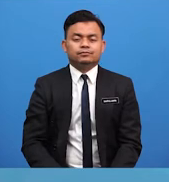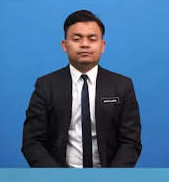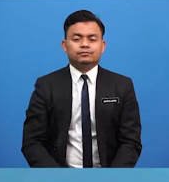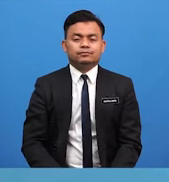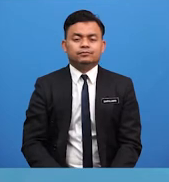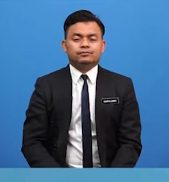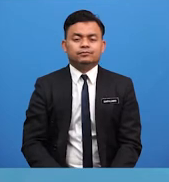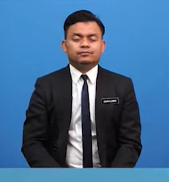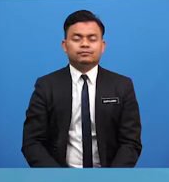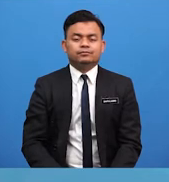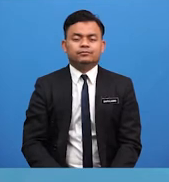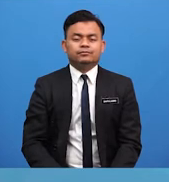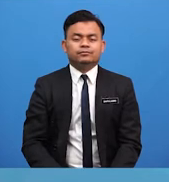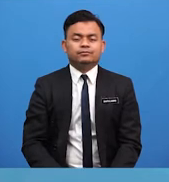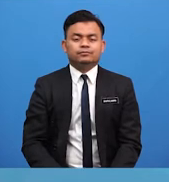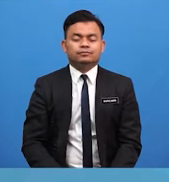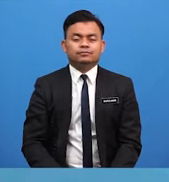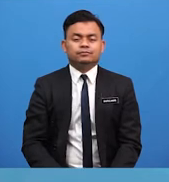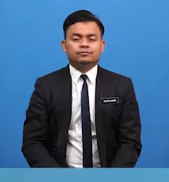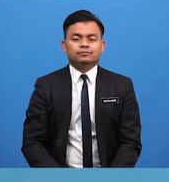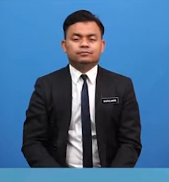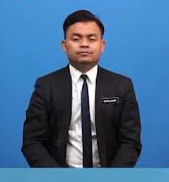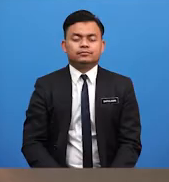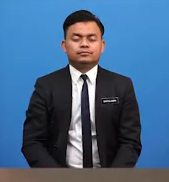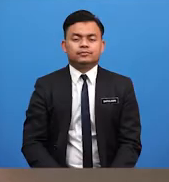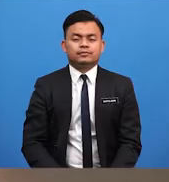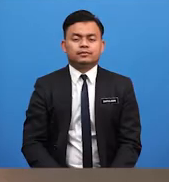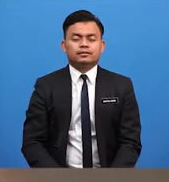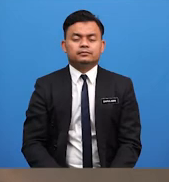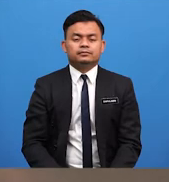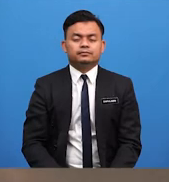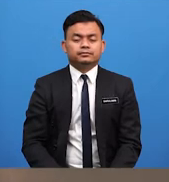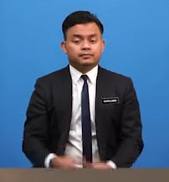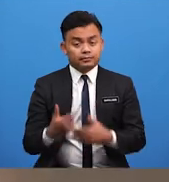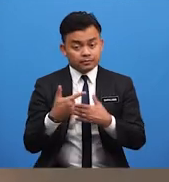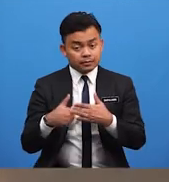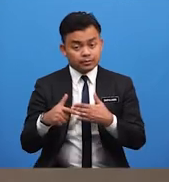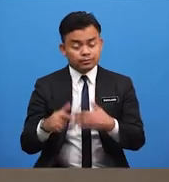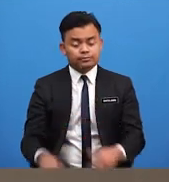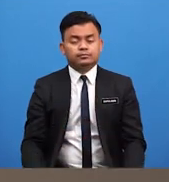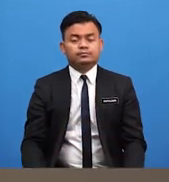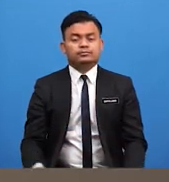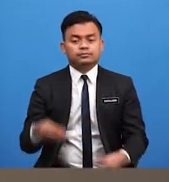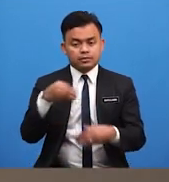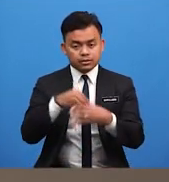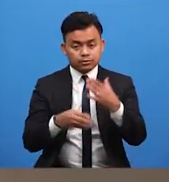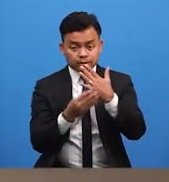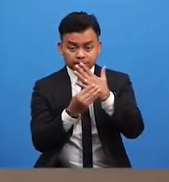Kemudian, Masukkan minyak.